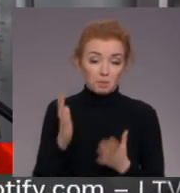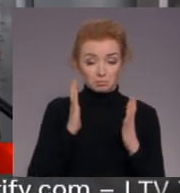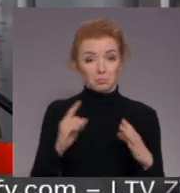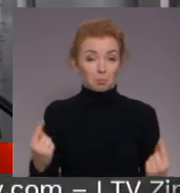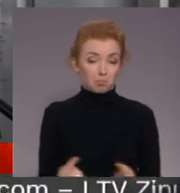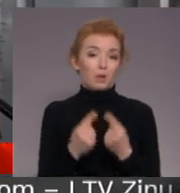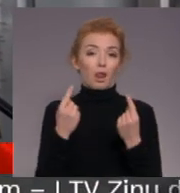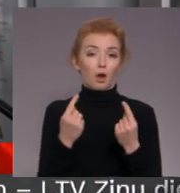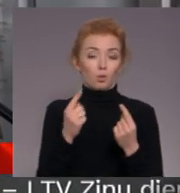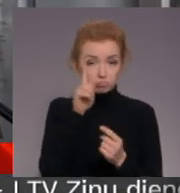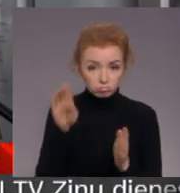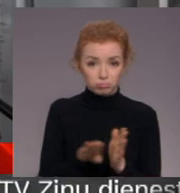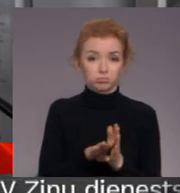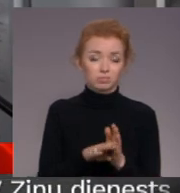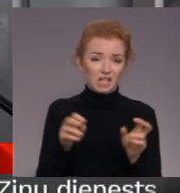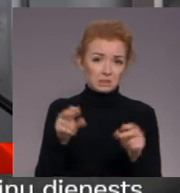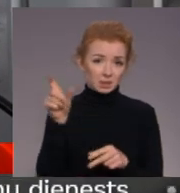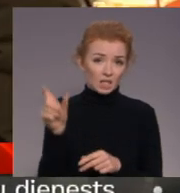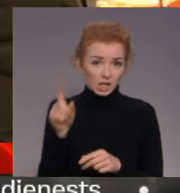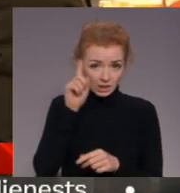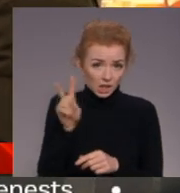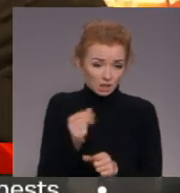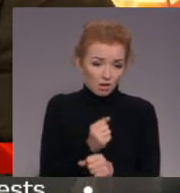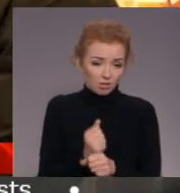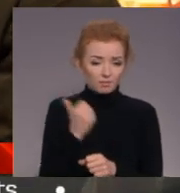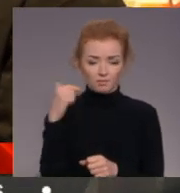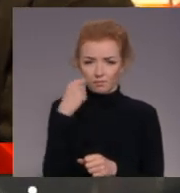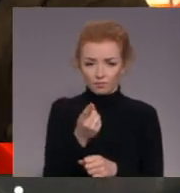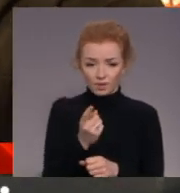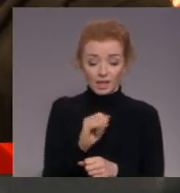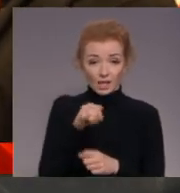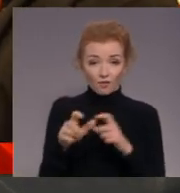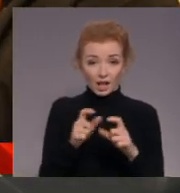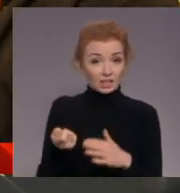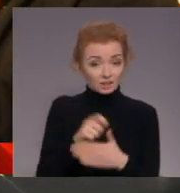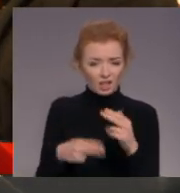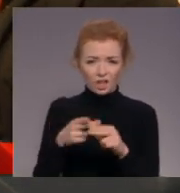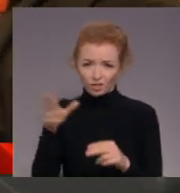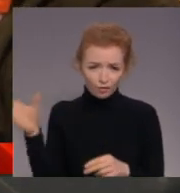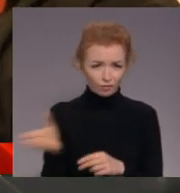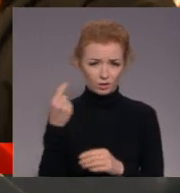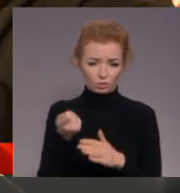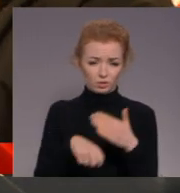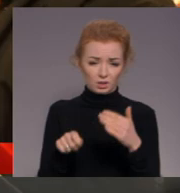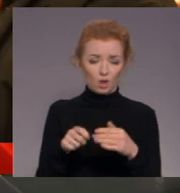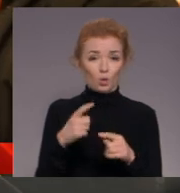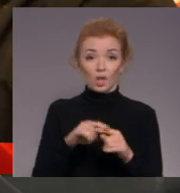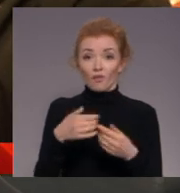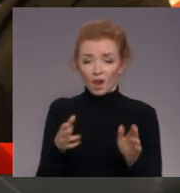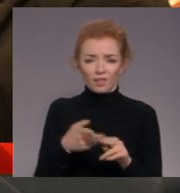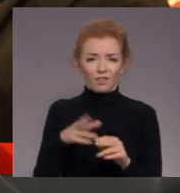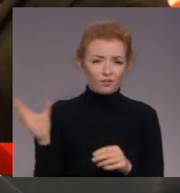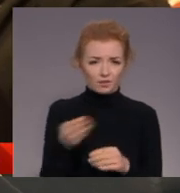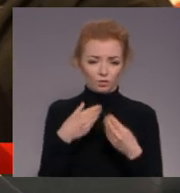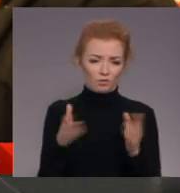ir. Gan jau speciāli zin, kas jādara pareizi. Labāk būtu tā, ja jau veikals ciet, tad viss ciet, un ja veikals vaļā, tad viss vaļā.